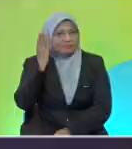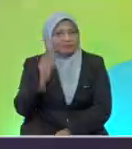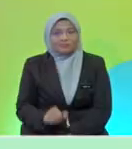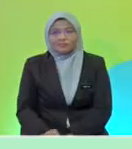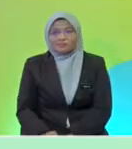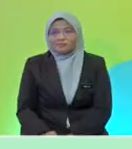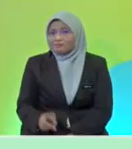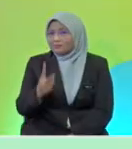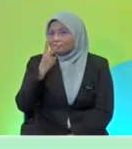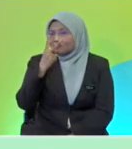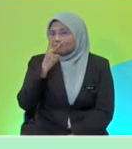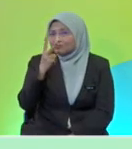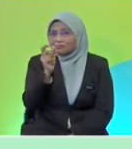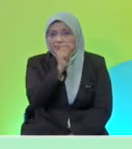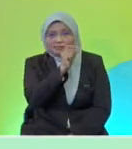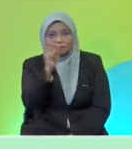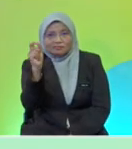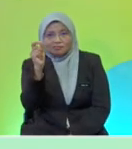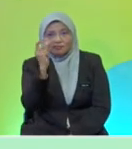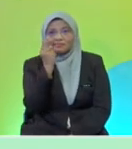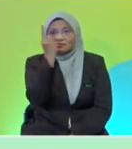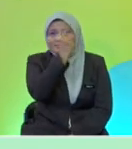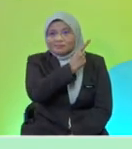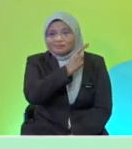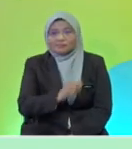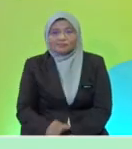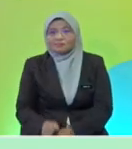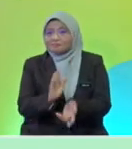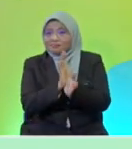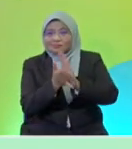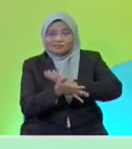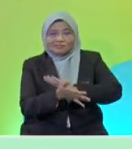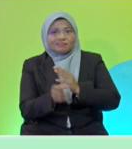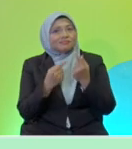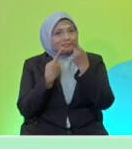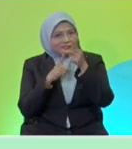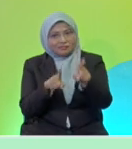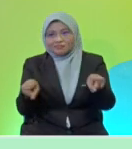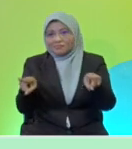jadi jawabannya akan berada di depan